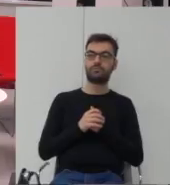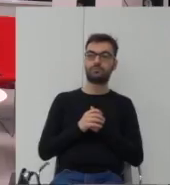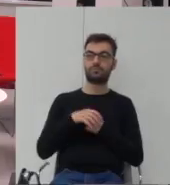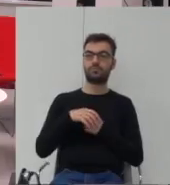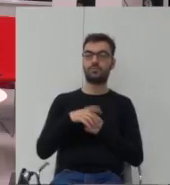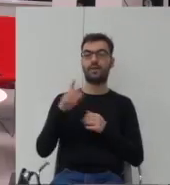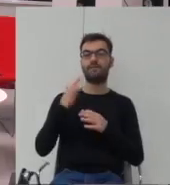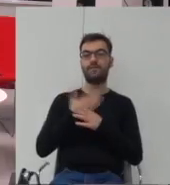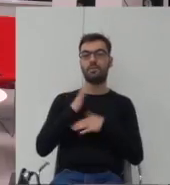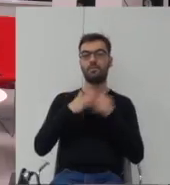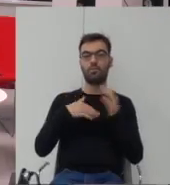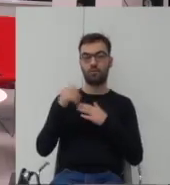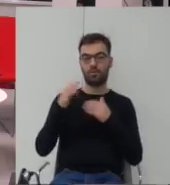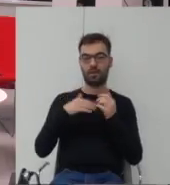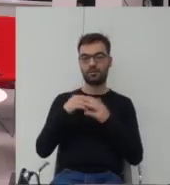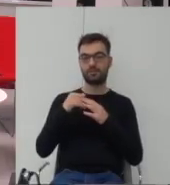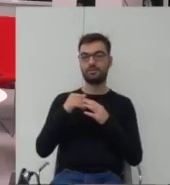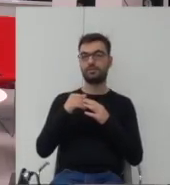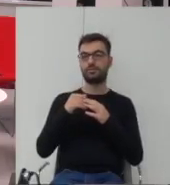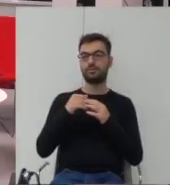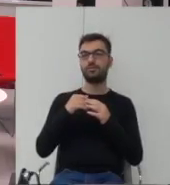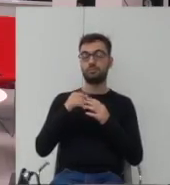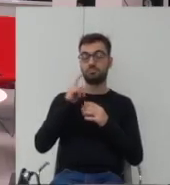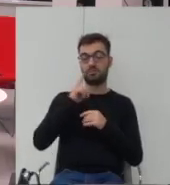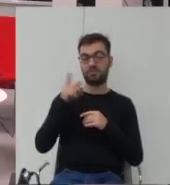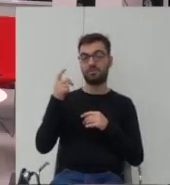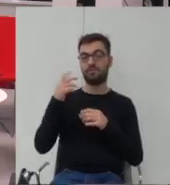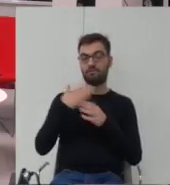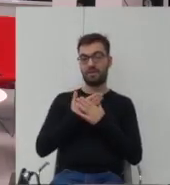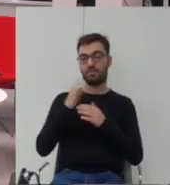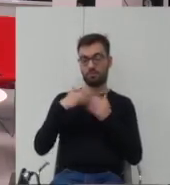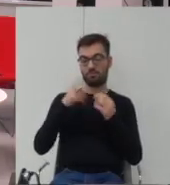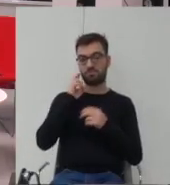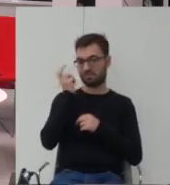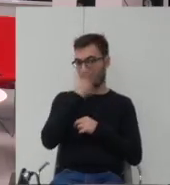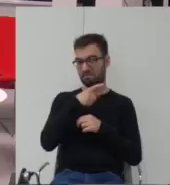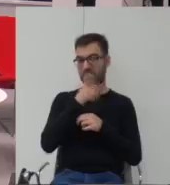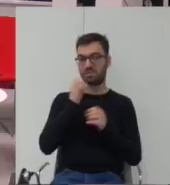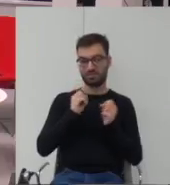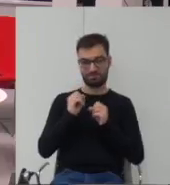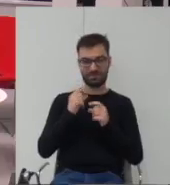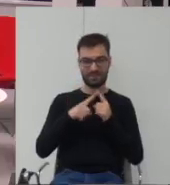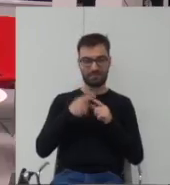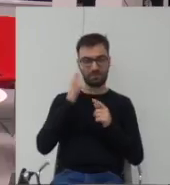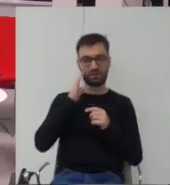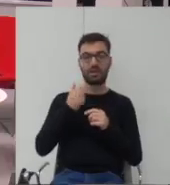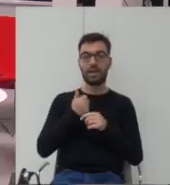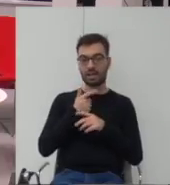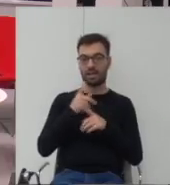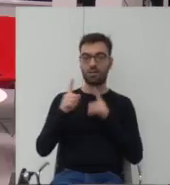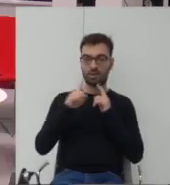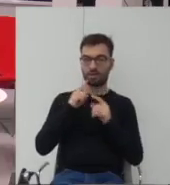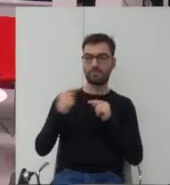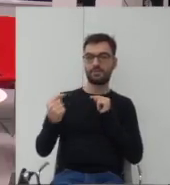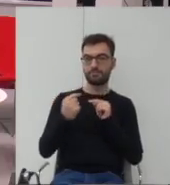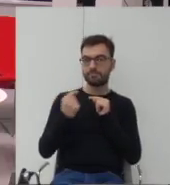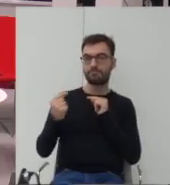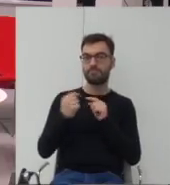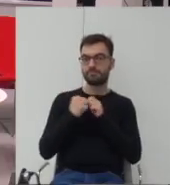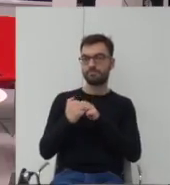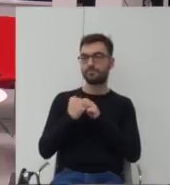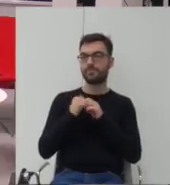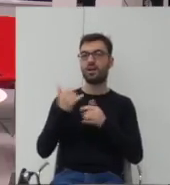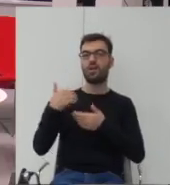Zainteresowanie deweloperów tym mieszkaniem, nie ukrywam, jest dosyć duże. Z kilkoma też rozmawiamy całkiem aktywnie